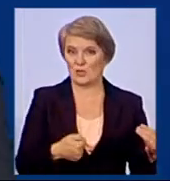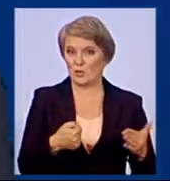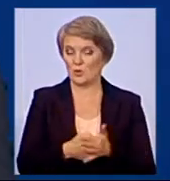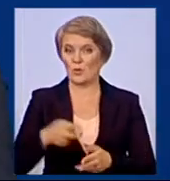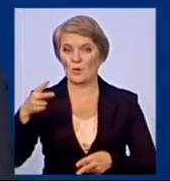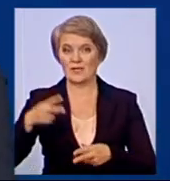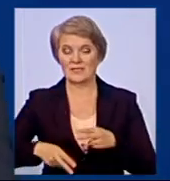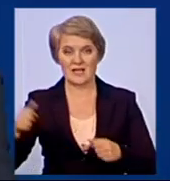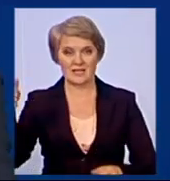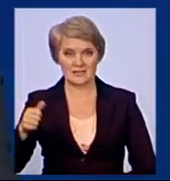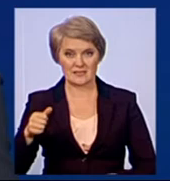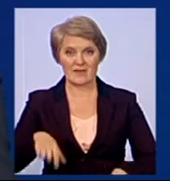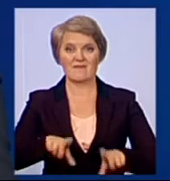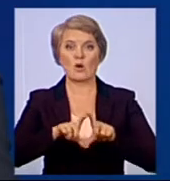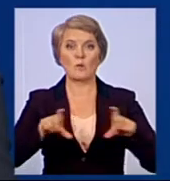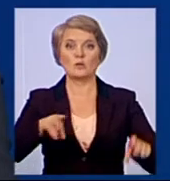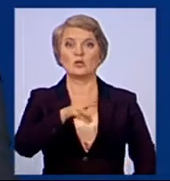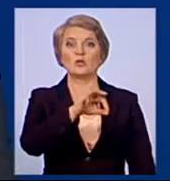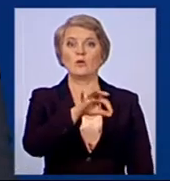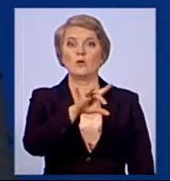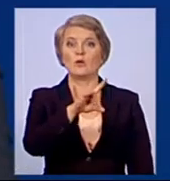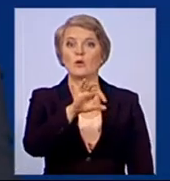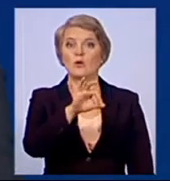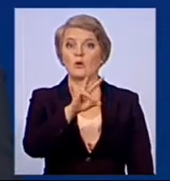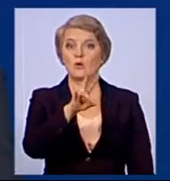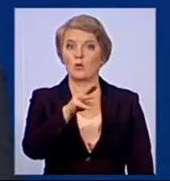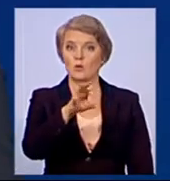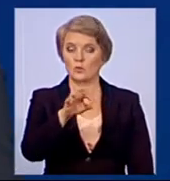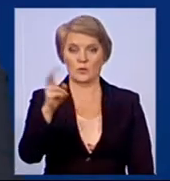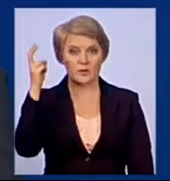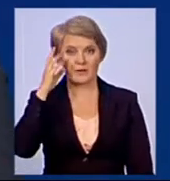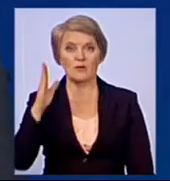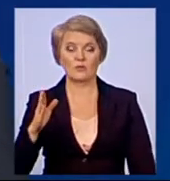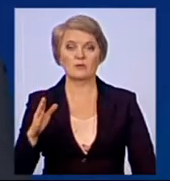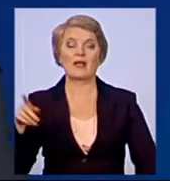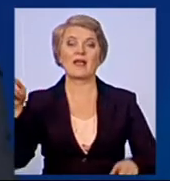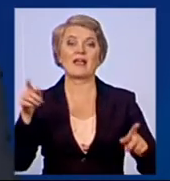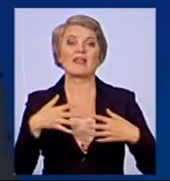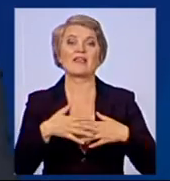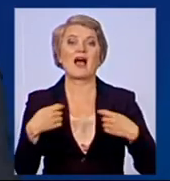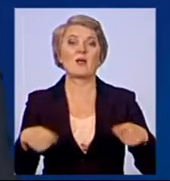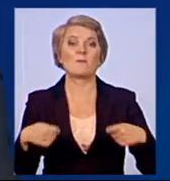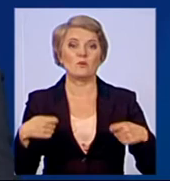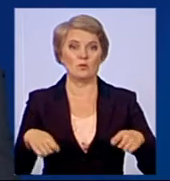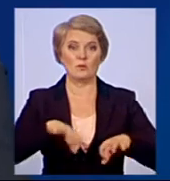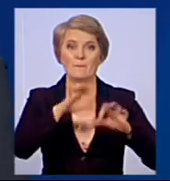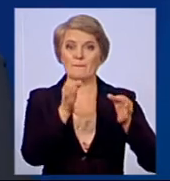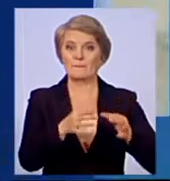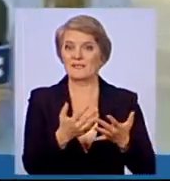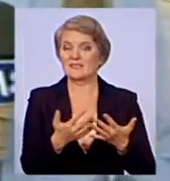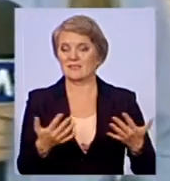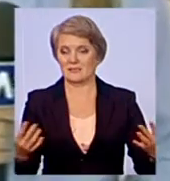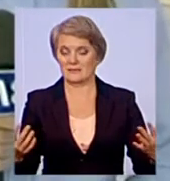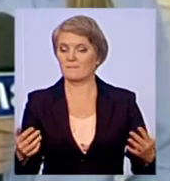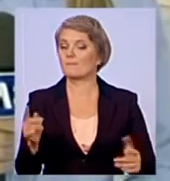комплексі «Торонто-Київ» працюватиме ярмарок сучасного мистецтва «Київ Арт Феа». Роботи, яких митців представлять, розпитаємо